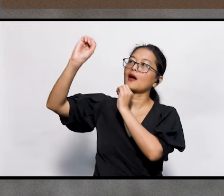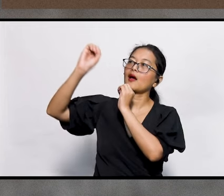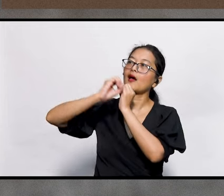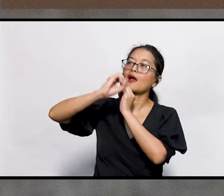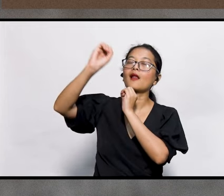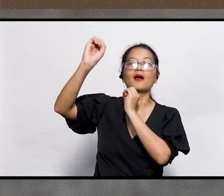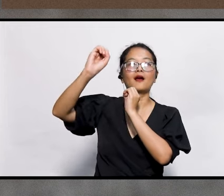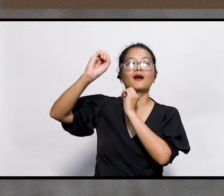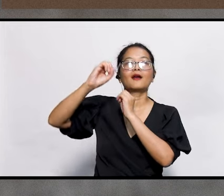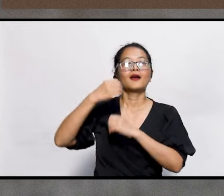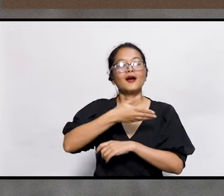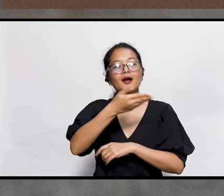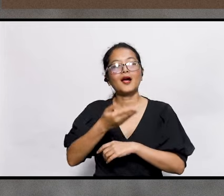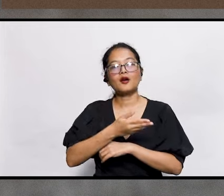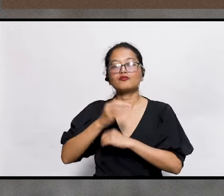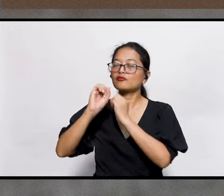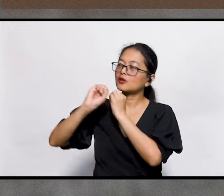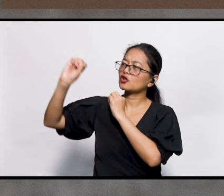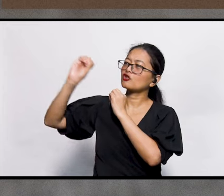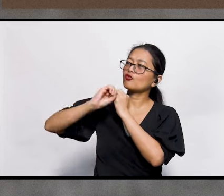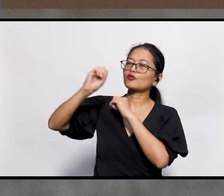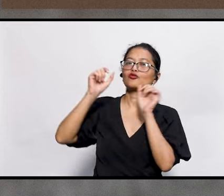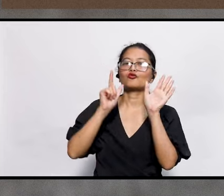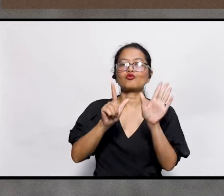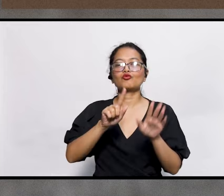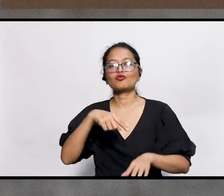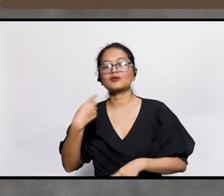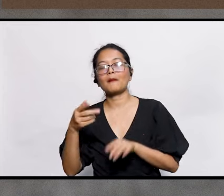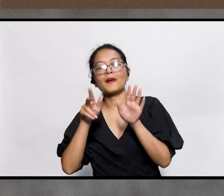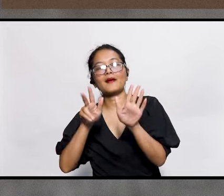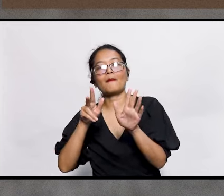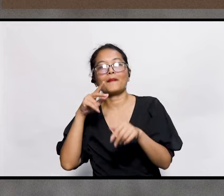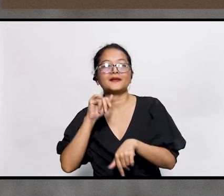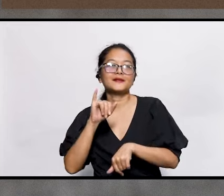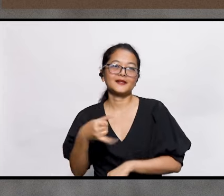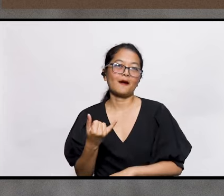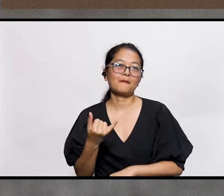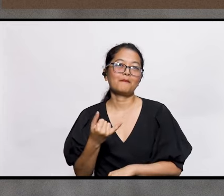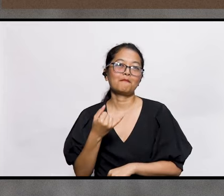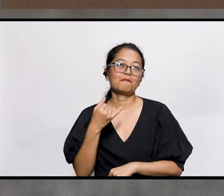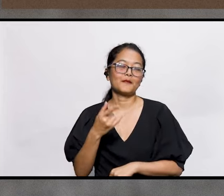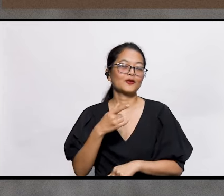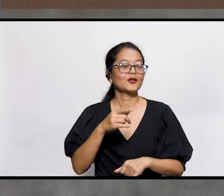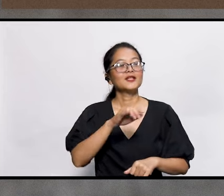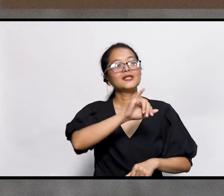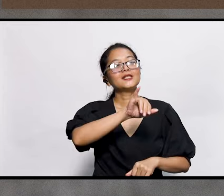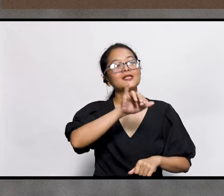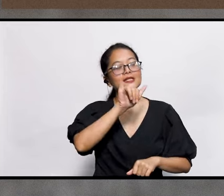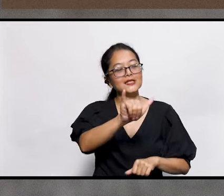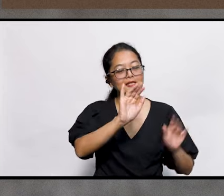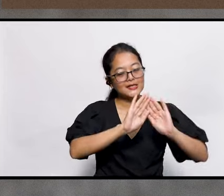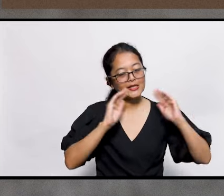7 sampai 8 jam di dalam ringkaran daripada Jericho